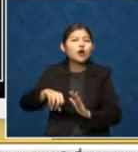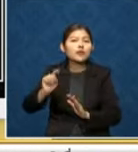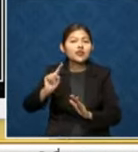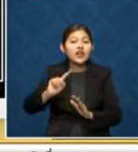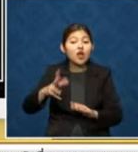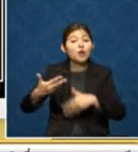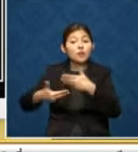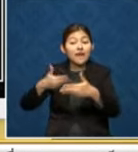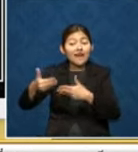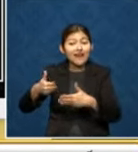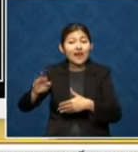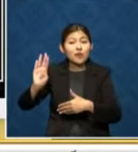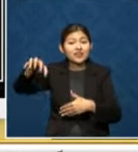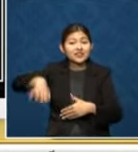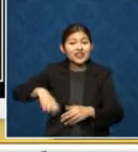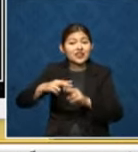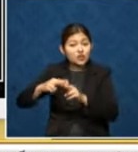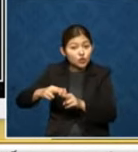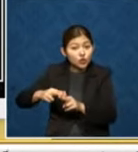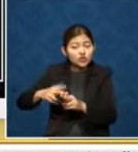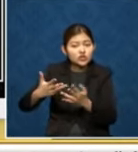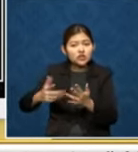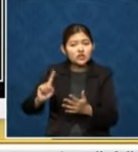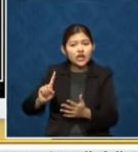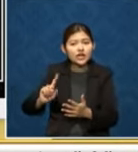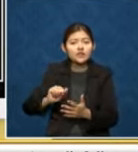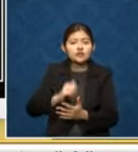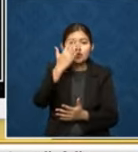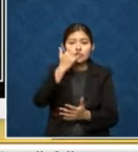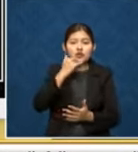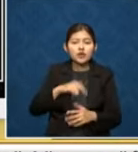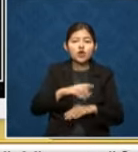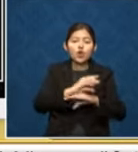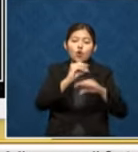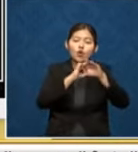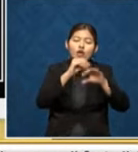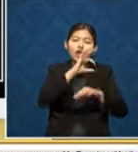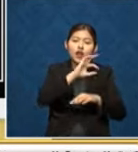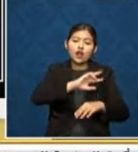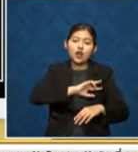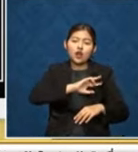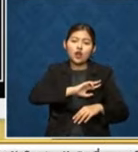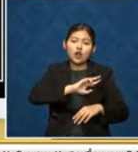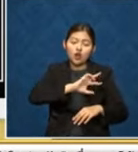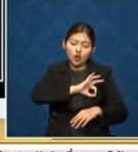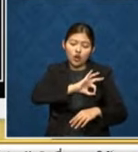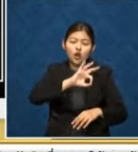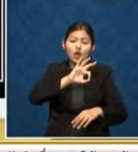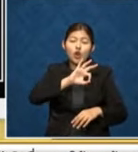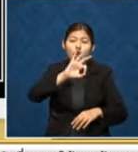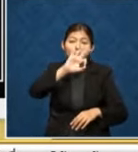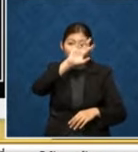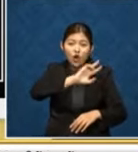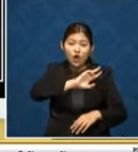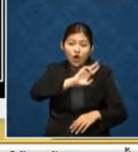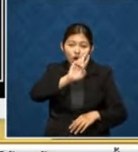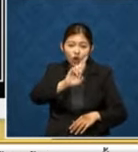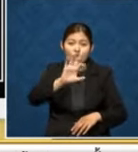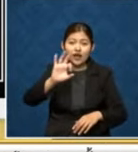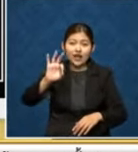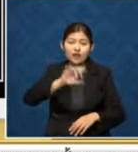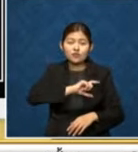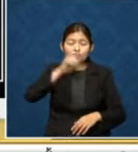ชนหรือเปล่าเนื่องจากโครงการอ่างพระหลีนั้นไม่สามารถที่จะเอาน้ำนั้นไปขายให้เอกชนเนื่องจากเราใช้ได้